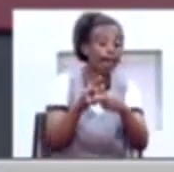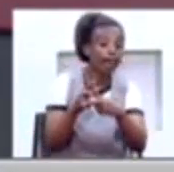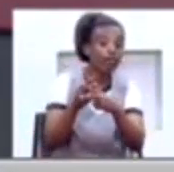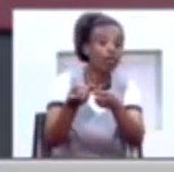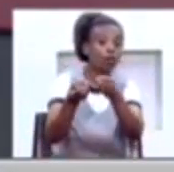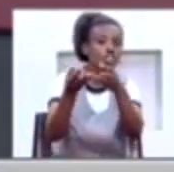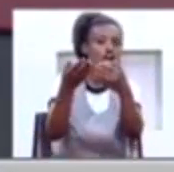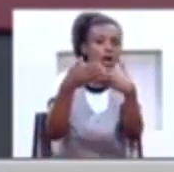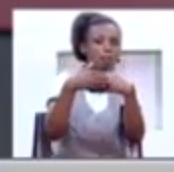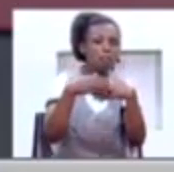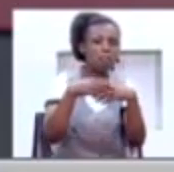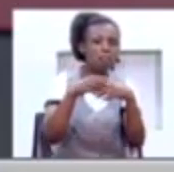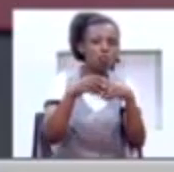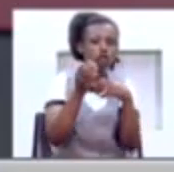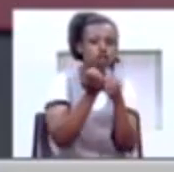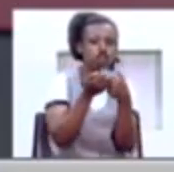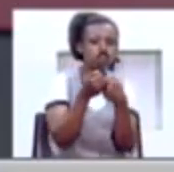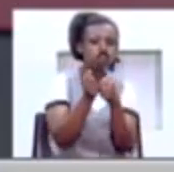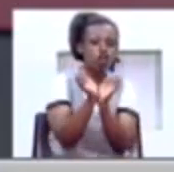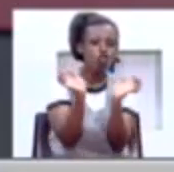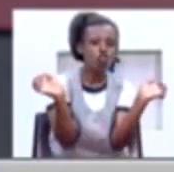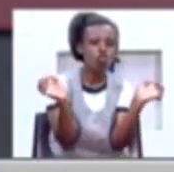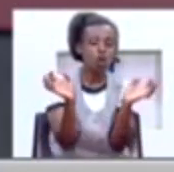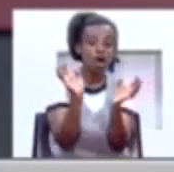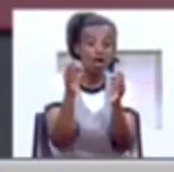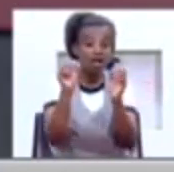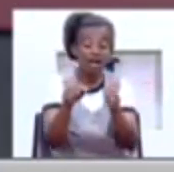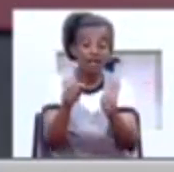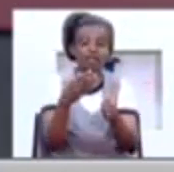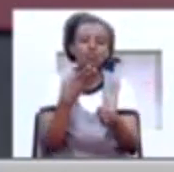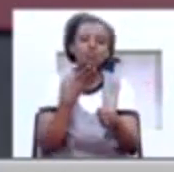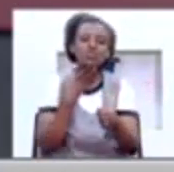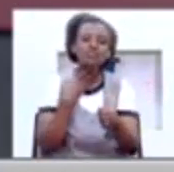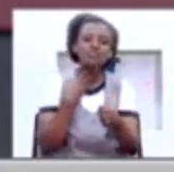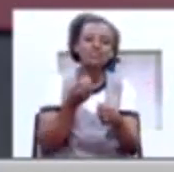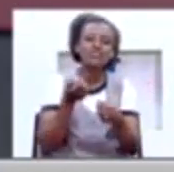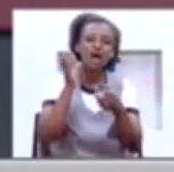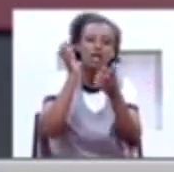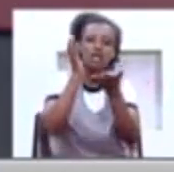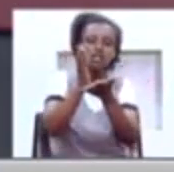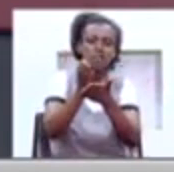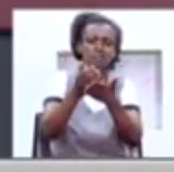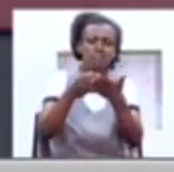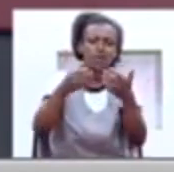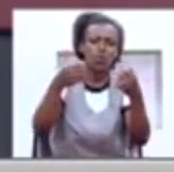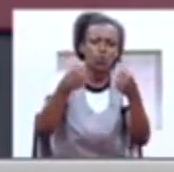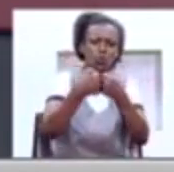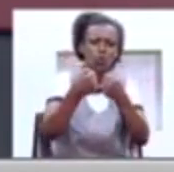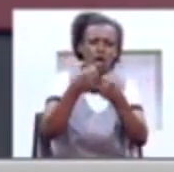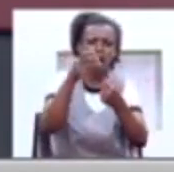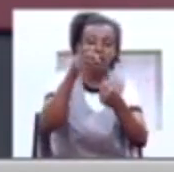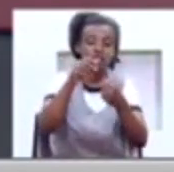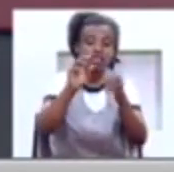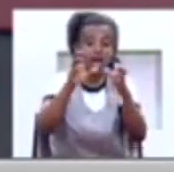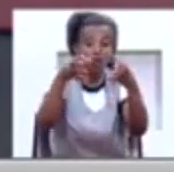kugiha abantu bafunguwe vuba kandi barafunzwe kuko bifuzaga babuzaga igihugu amahoro barwanya pariti